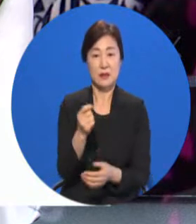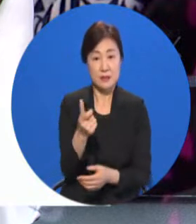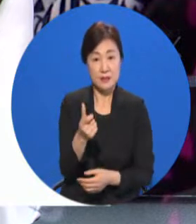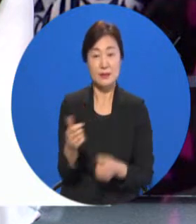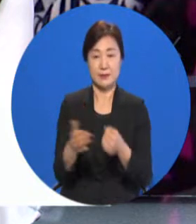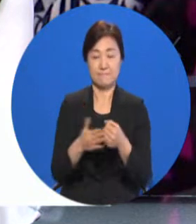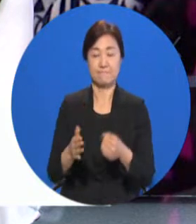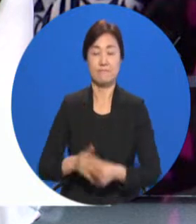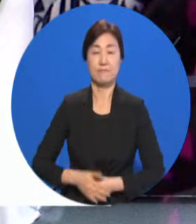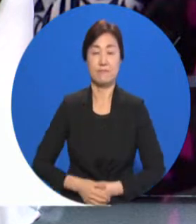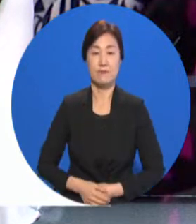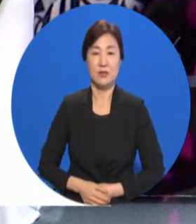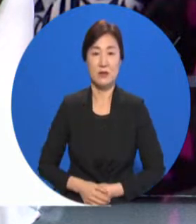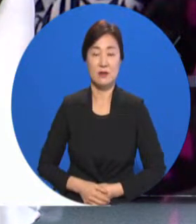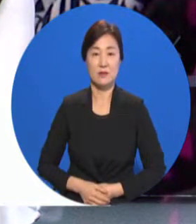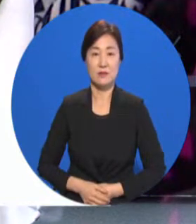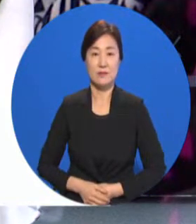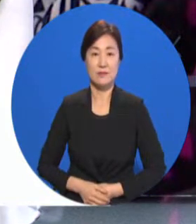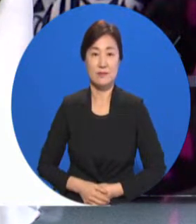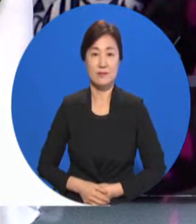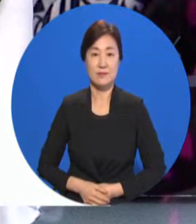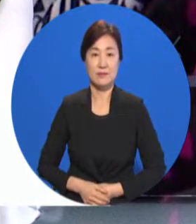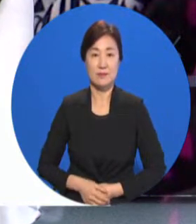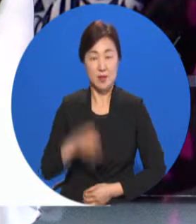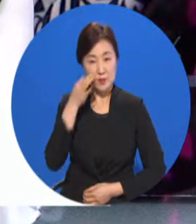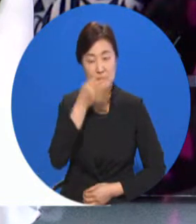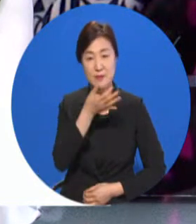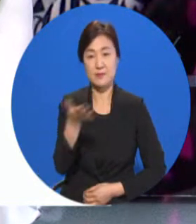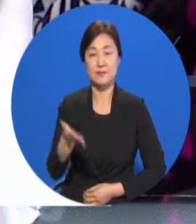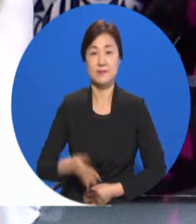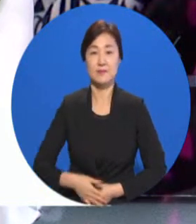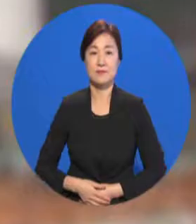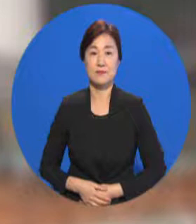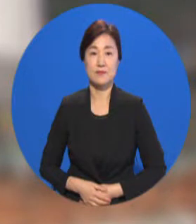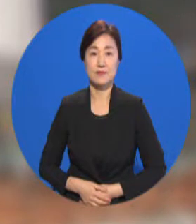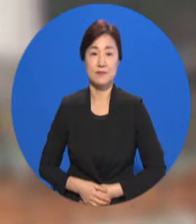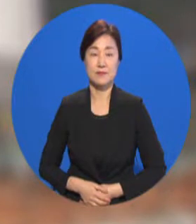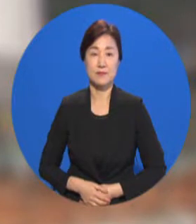많지 않았던 것으로 파악되고 있습니다. 김종수 기자가 보도합니다.